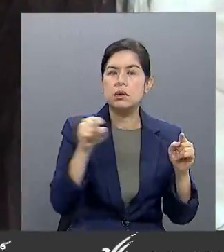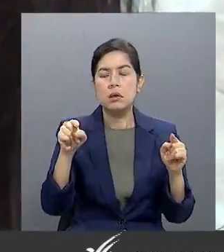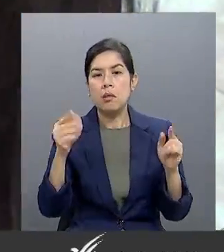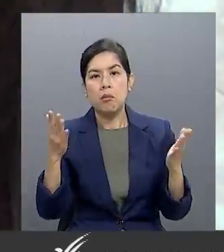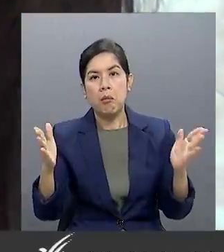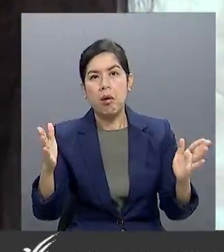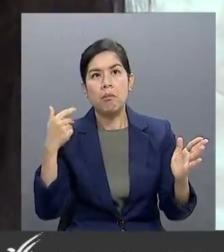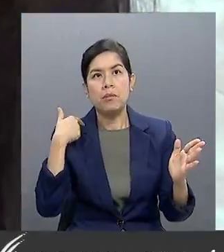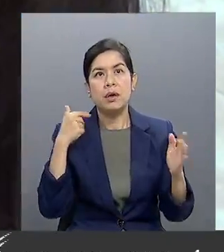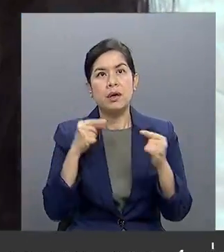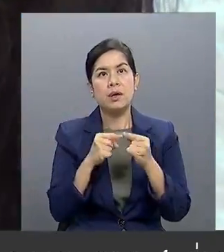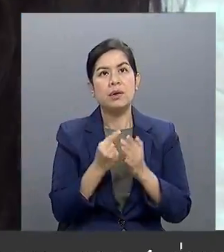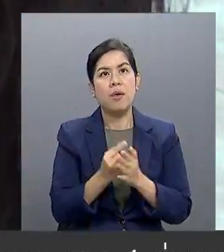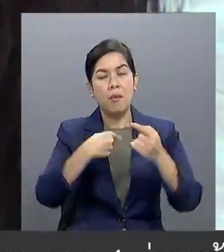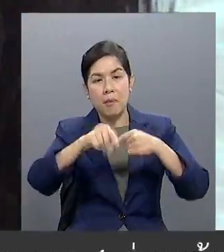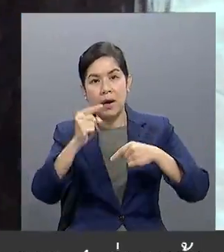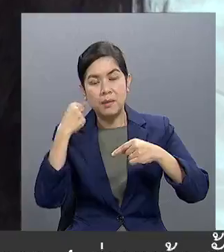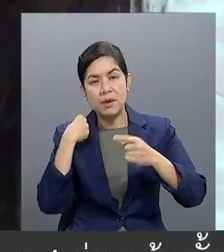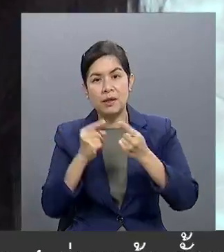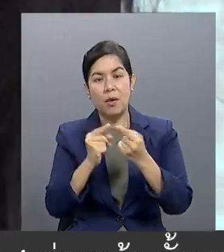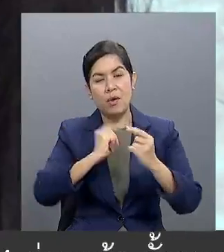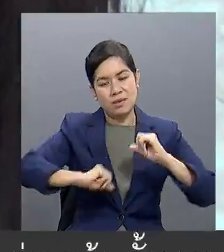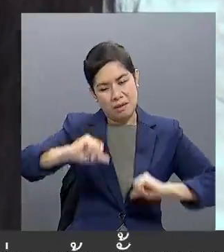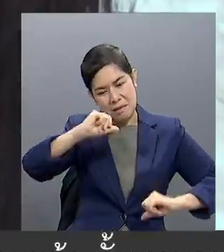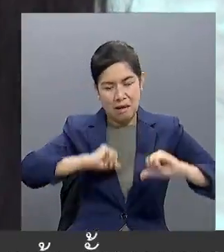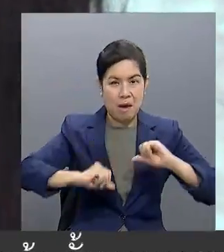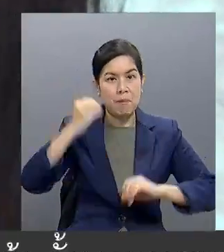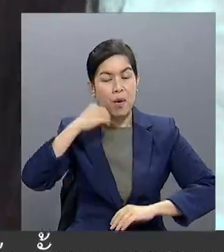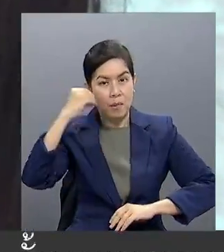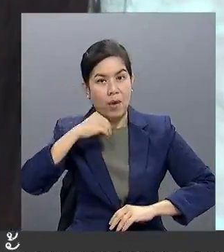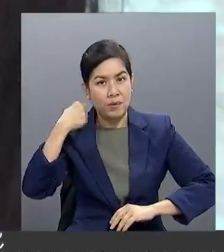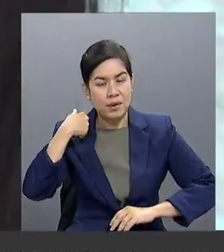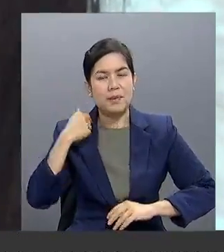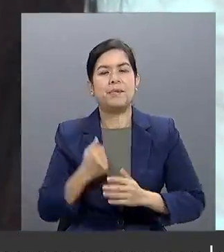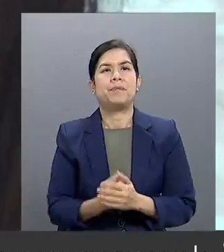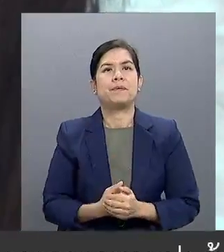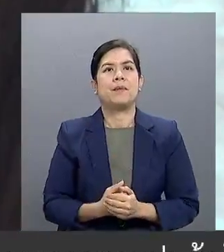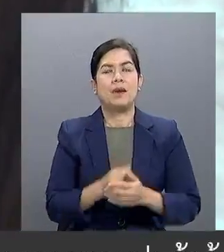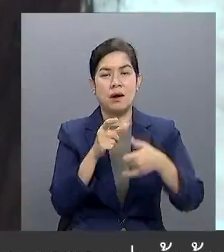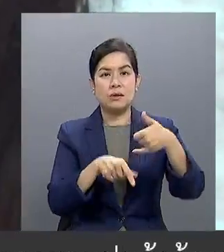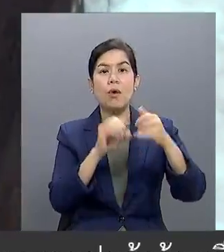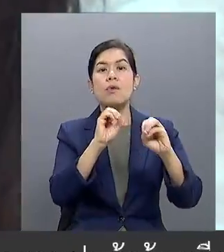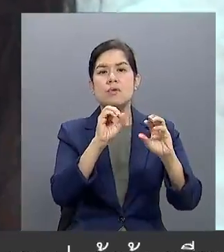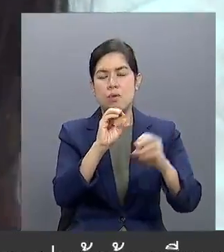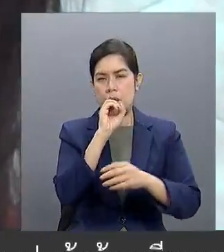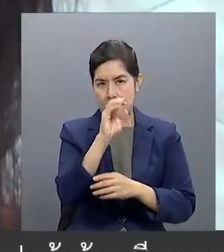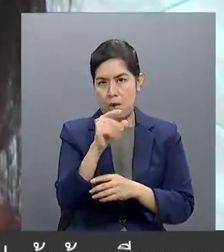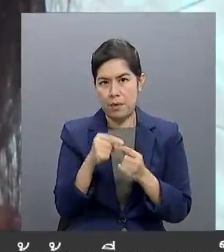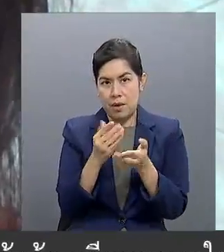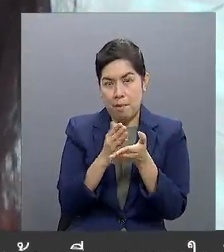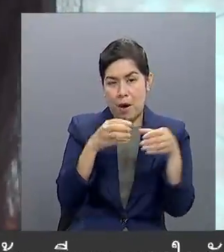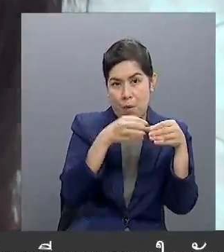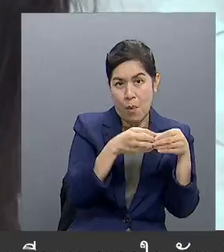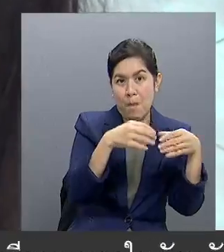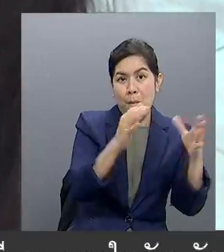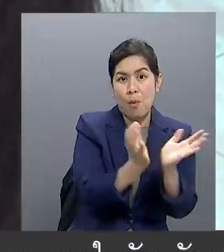แรงบันดาลใจเกิดขึ้นก่อนแล้วฝึกบ่อยๆทางคุณกิตธเนศยังเล่าให้ฟังบอกว่าตัวเองจะแบ่งเด็กออกเป็นกลุ่มๆนะครับตั้งแต่กลุ่ม